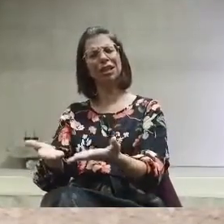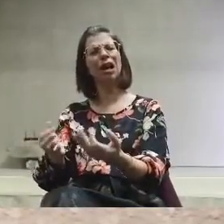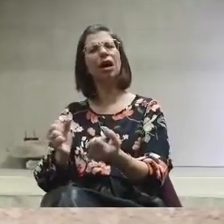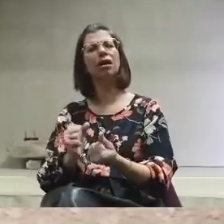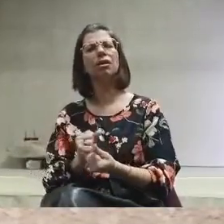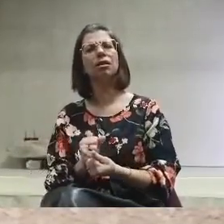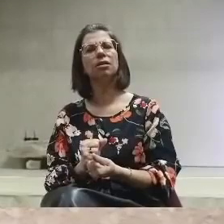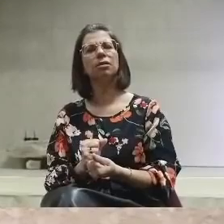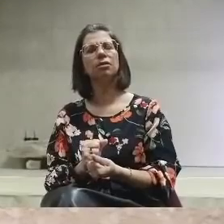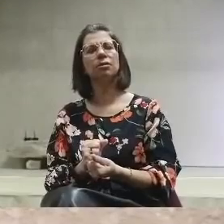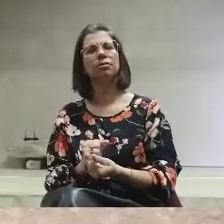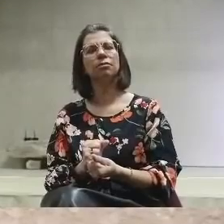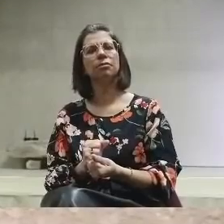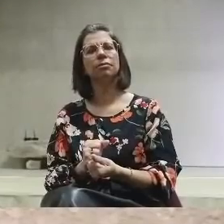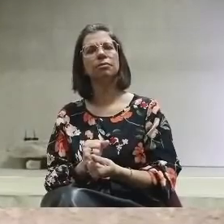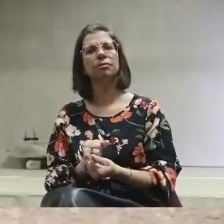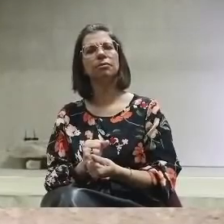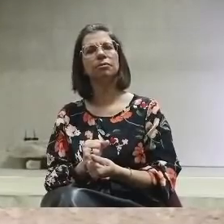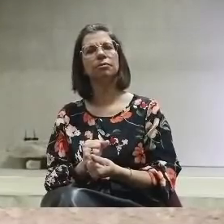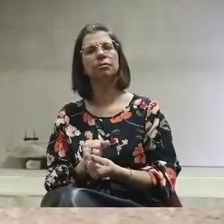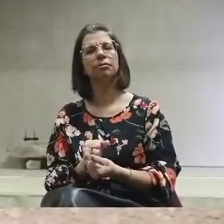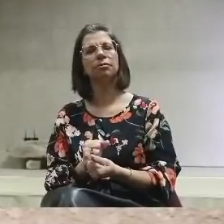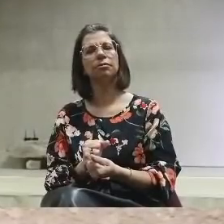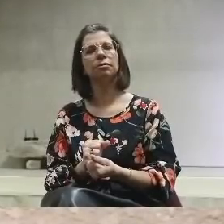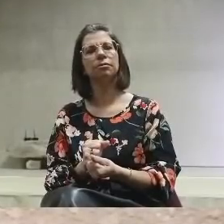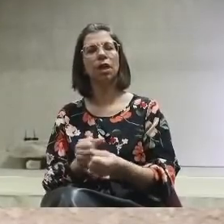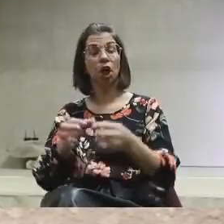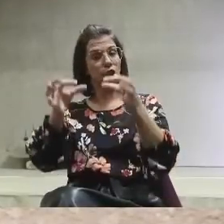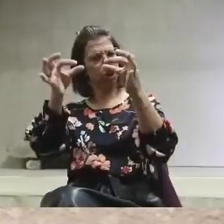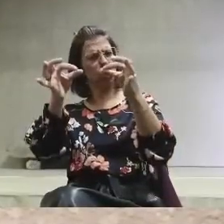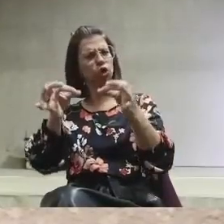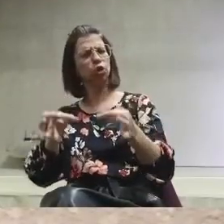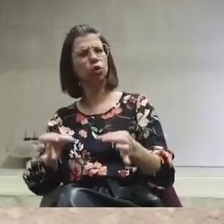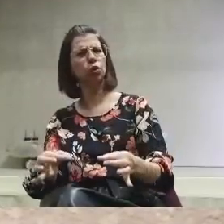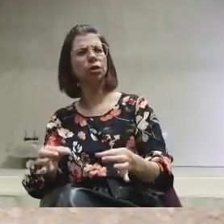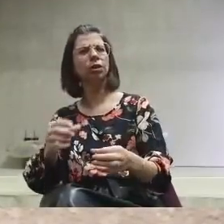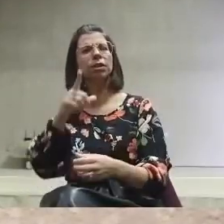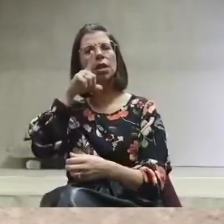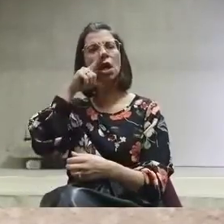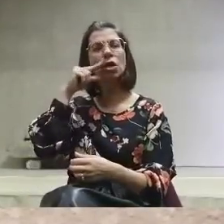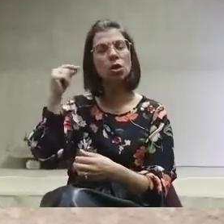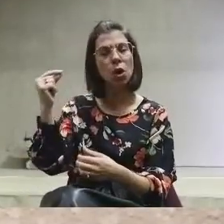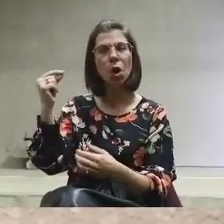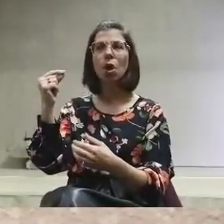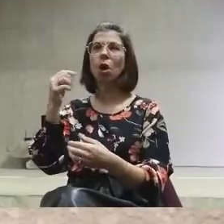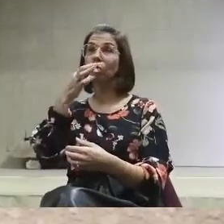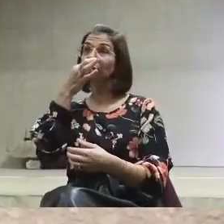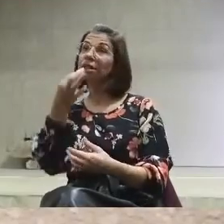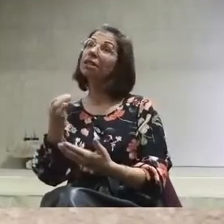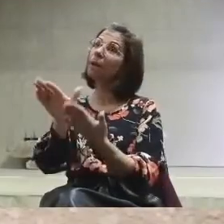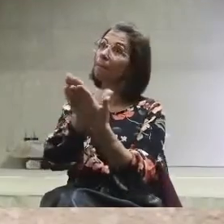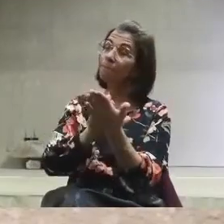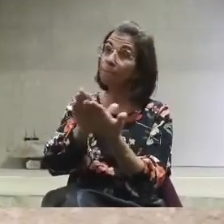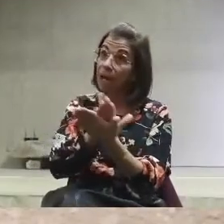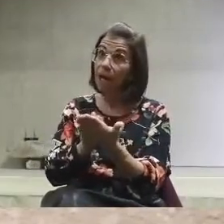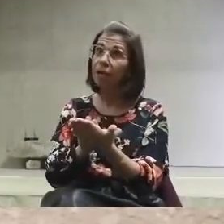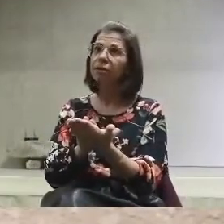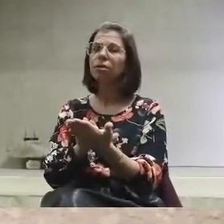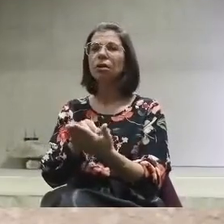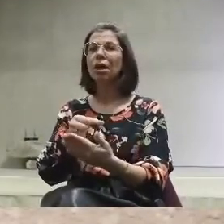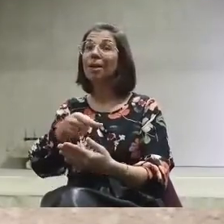La justice même des hommes dira, oui, on pardonne. On peut dire, on pardonne, mais il faut